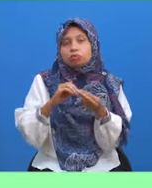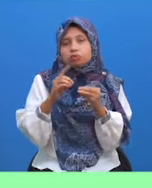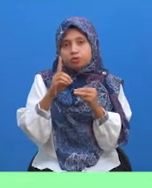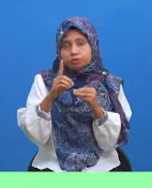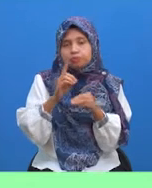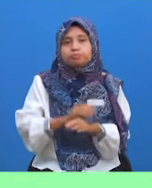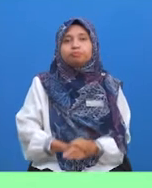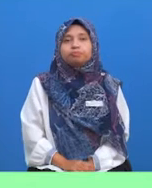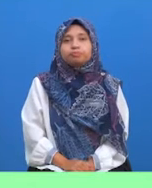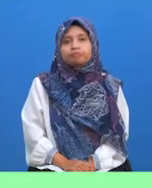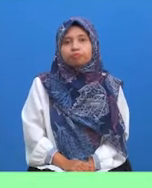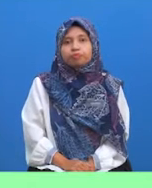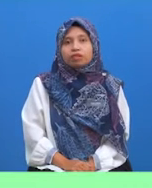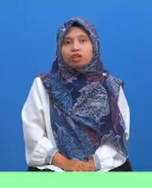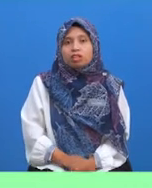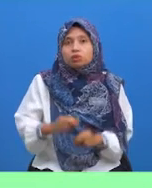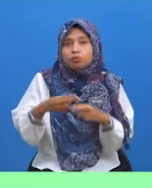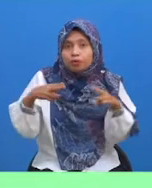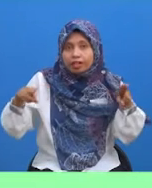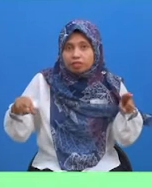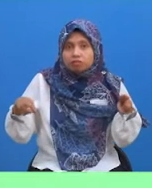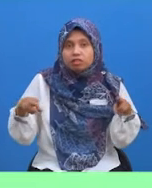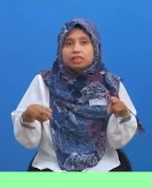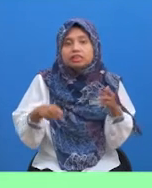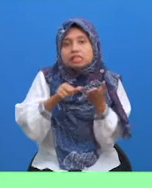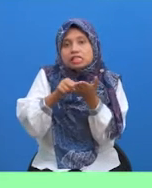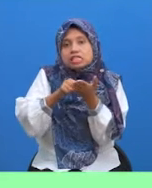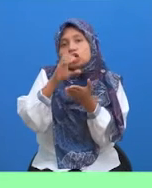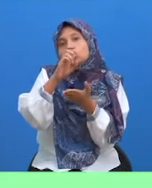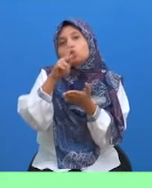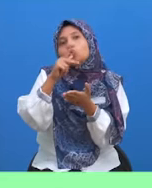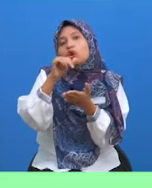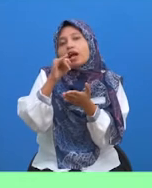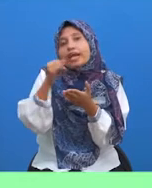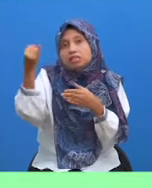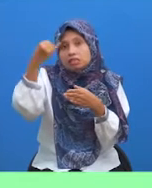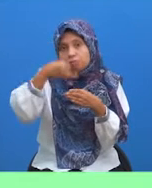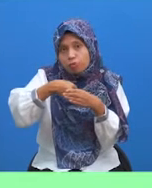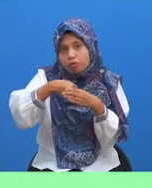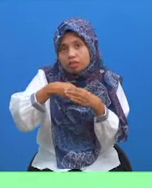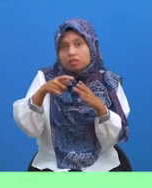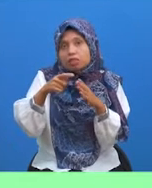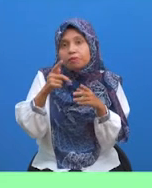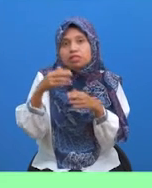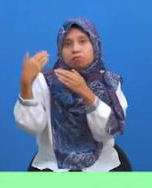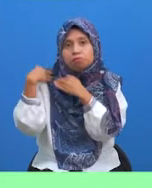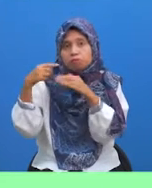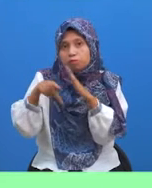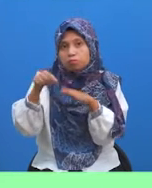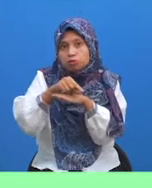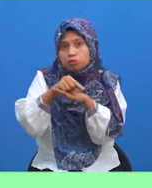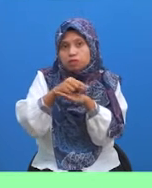Uraikan kesan Cukai impor terhadap beban pengguna dan beban pengeluaran apabila permintaan